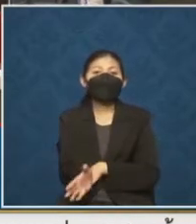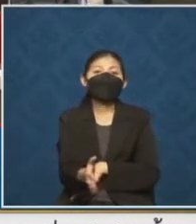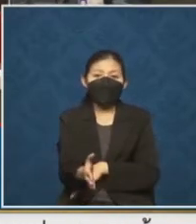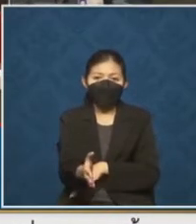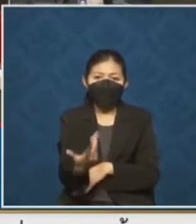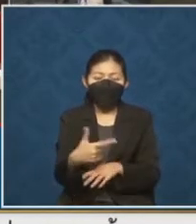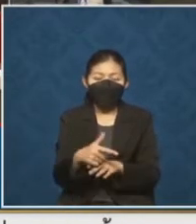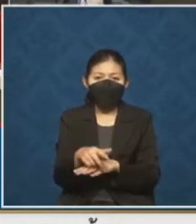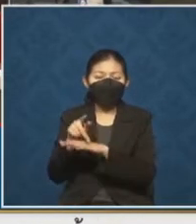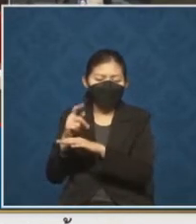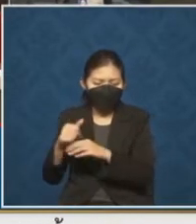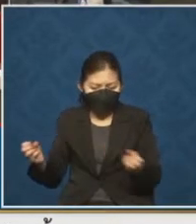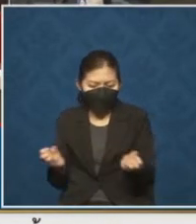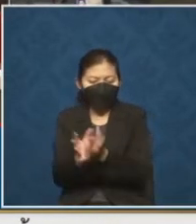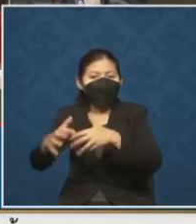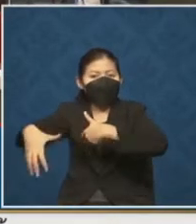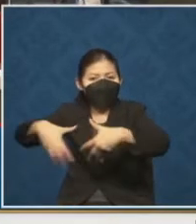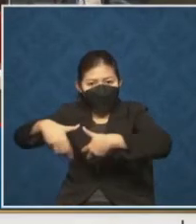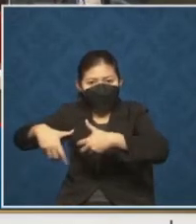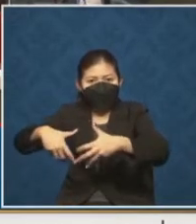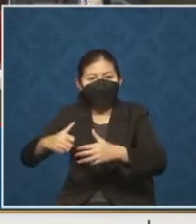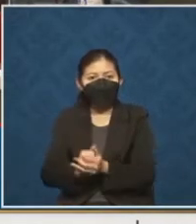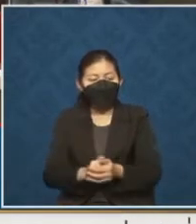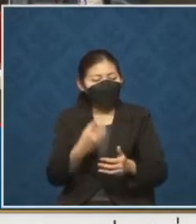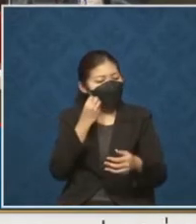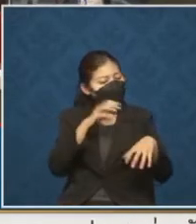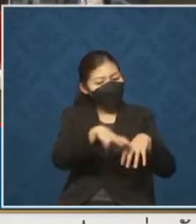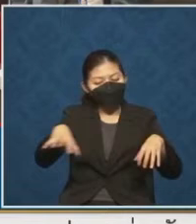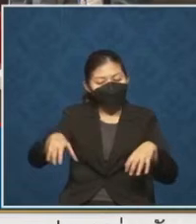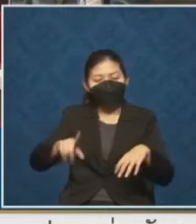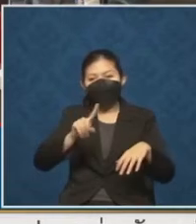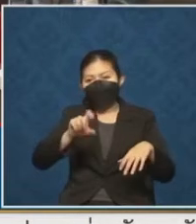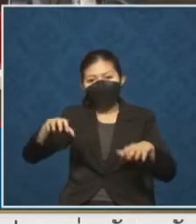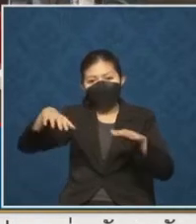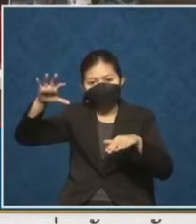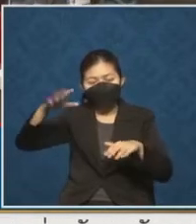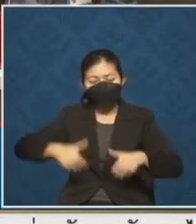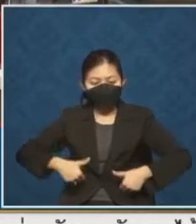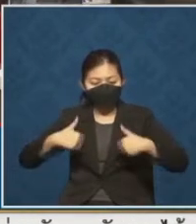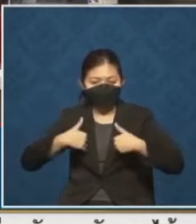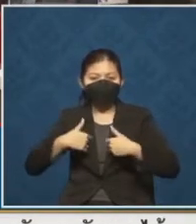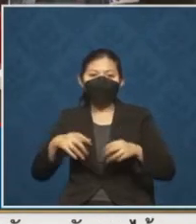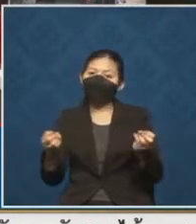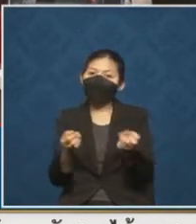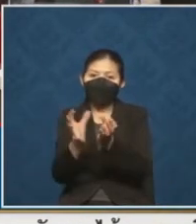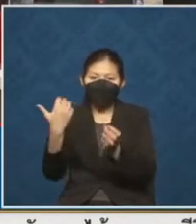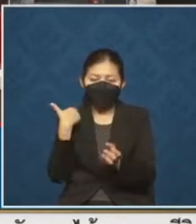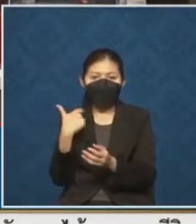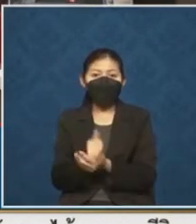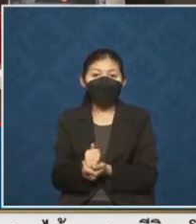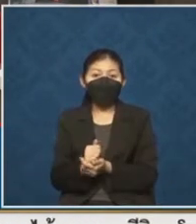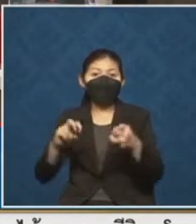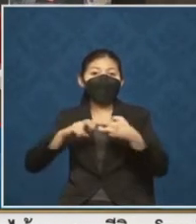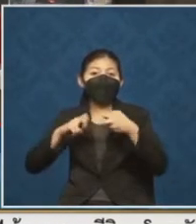เกิดขึ้นจัดการทำงานของรัฐบาลชุดนี้สืบเนื่องมาจากรัฐบาลคสชไม่ว่าจะเป็นเรื่องการประมง